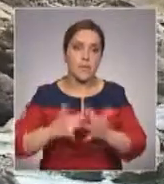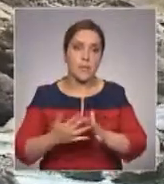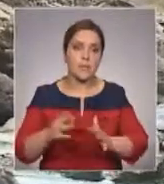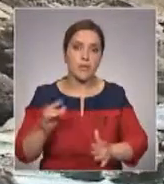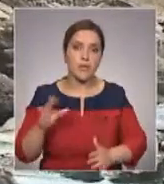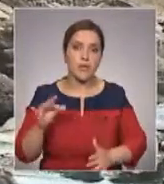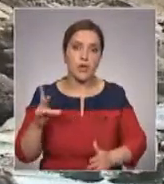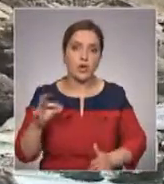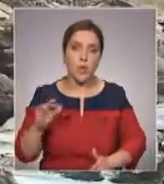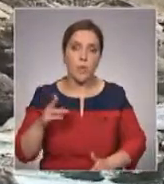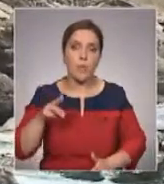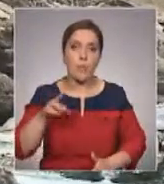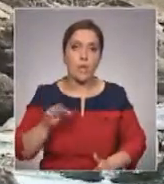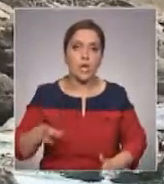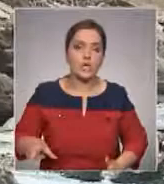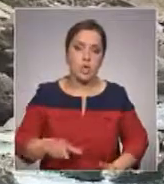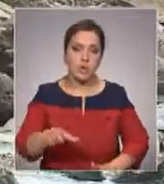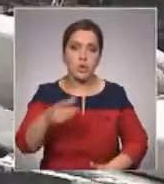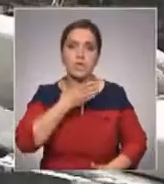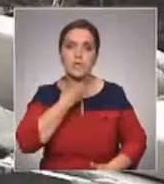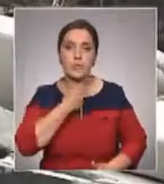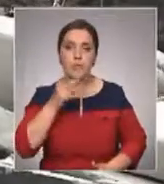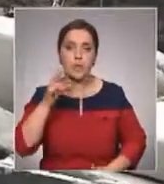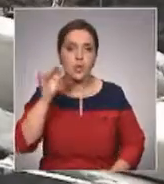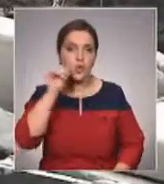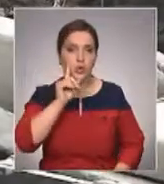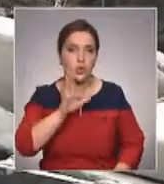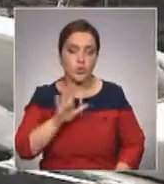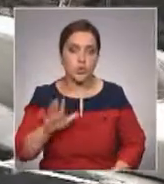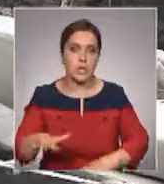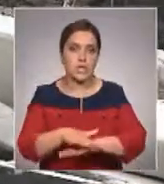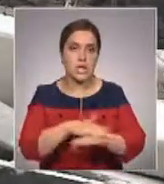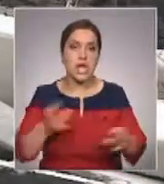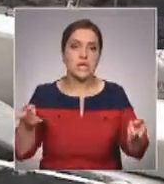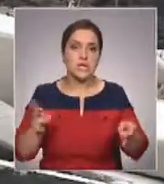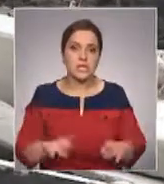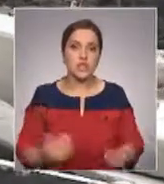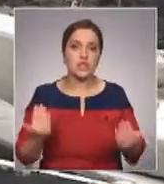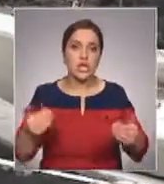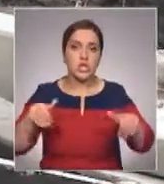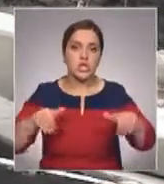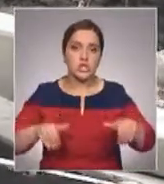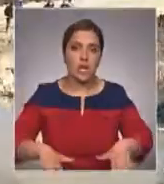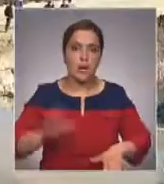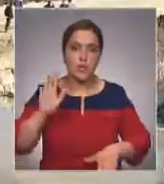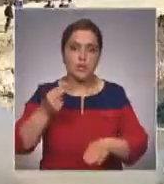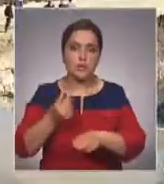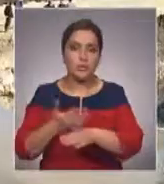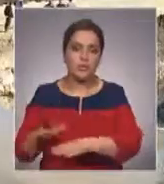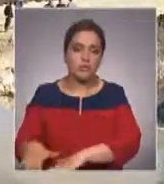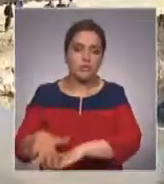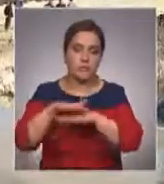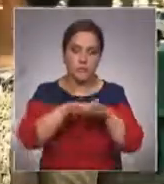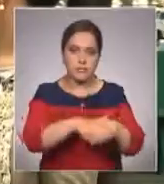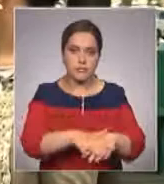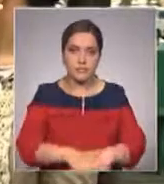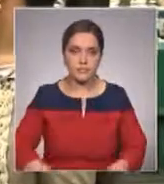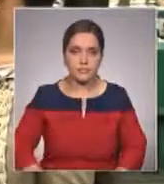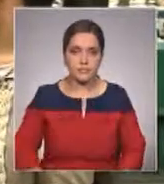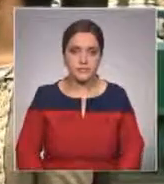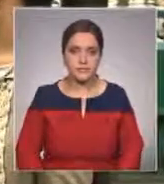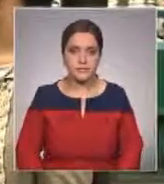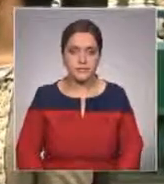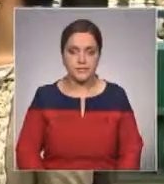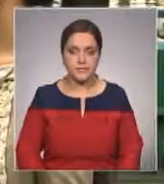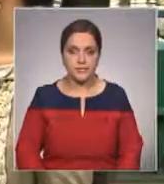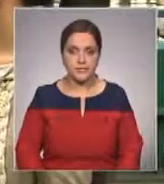по дороге в Семи. Но определенные неудобства для населения остаются. Сейчас решается вопрос о выделении средств.